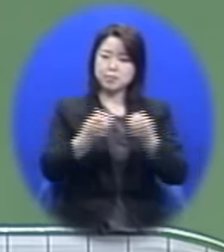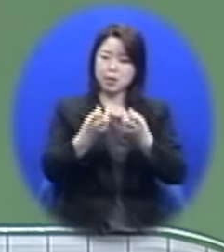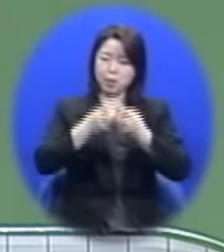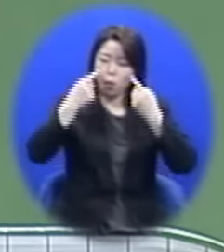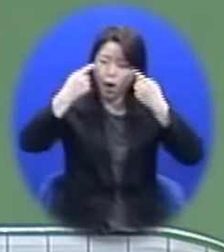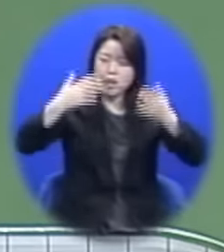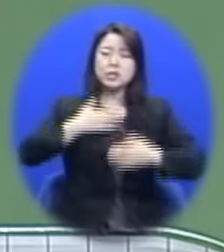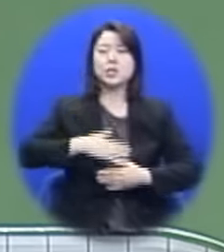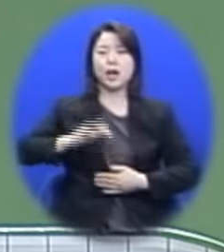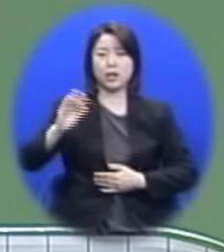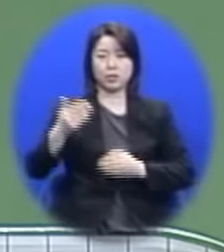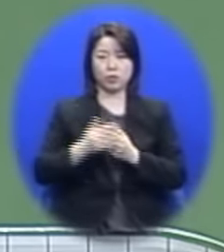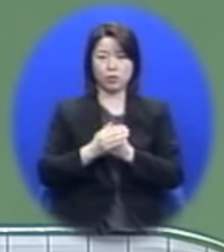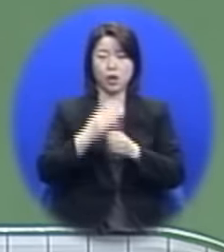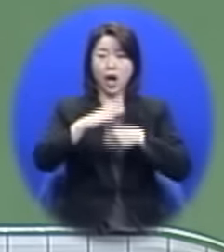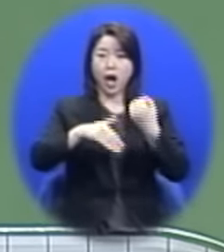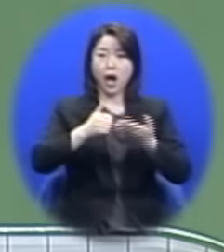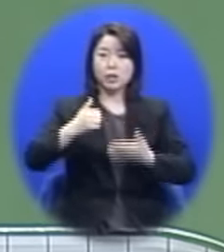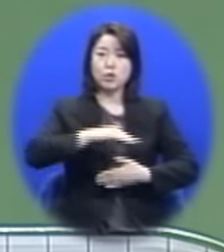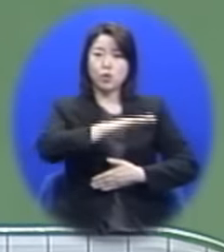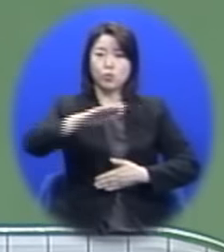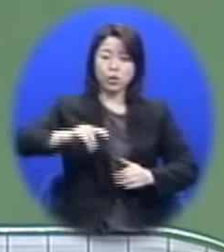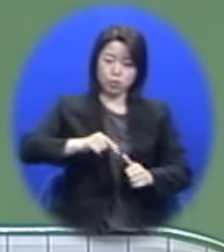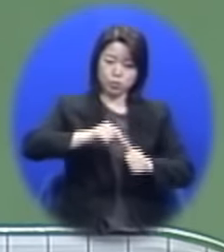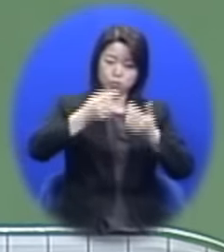하나님은 우리를 구원하시려고